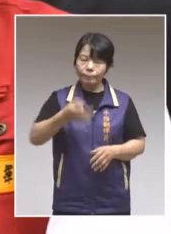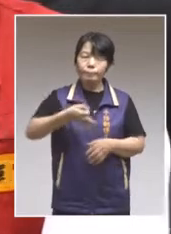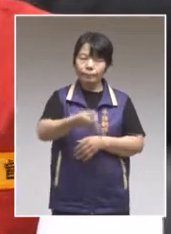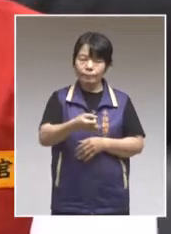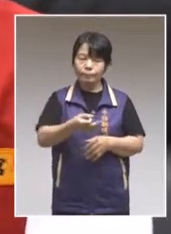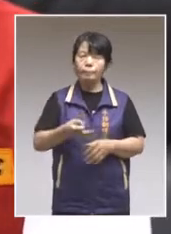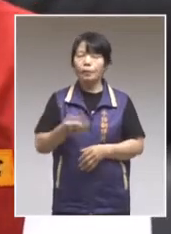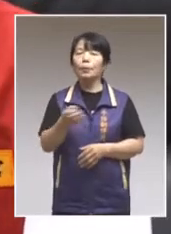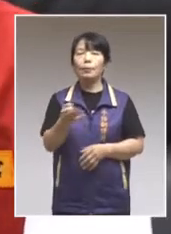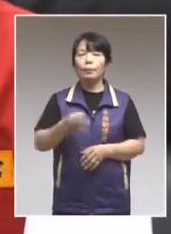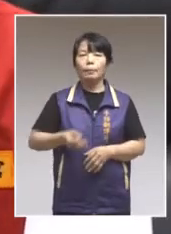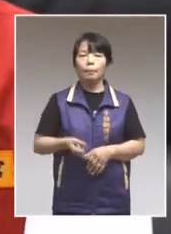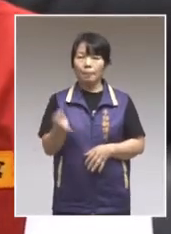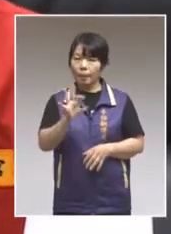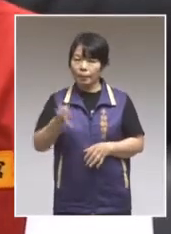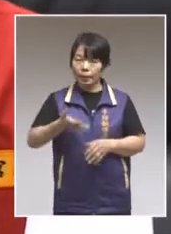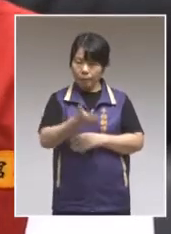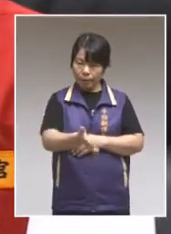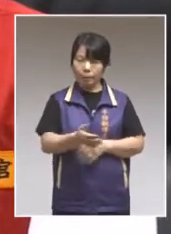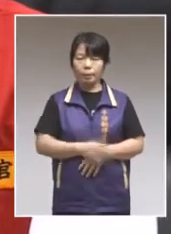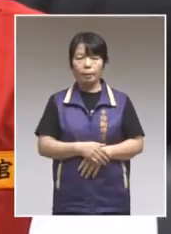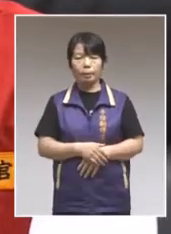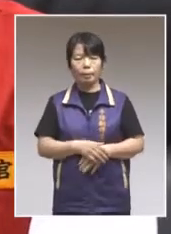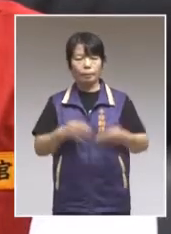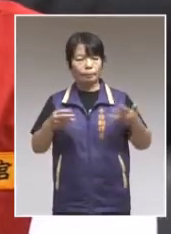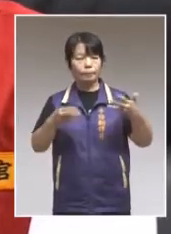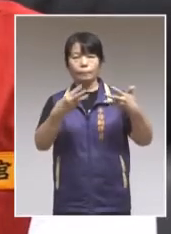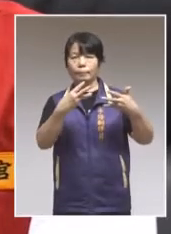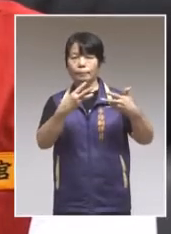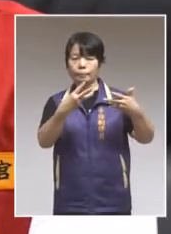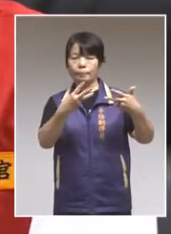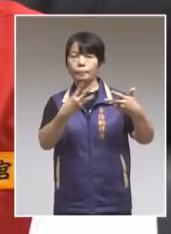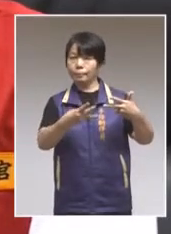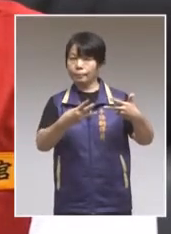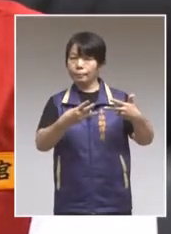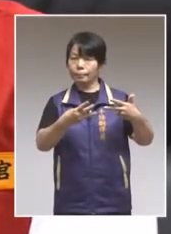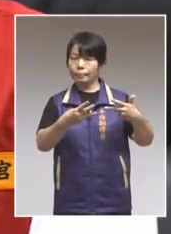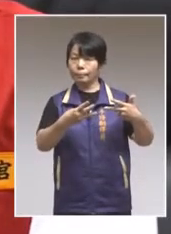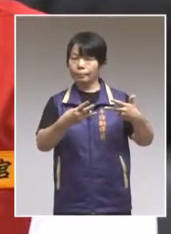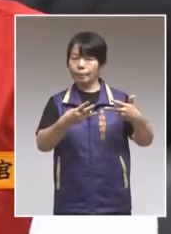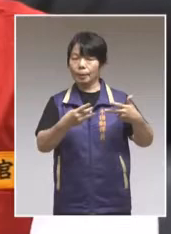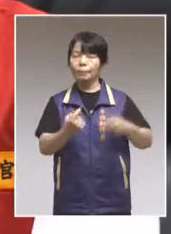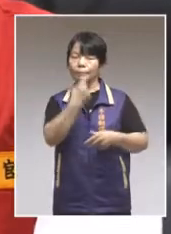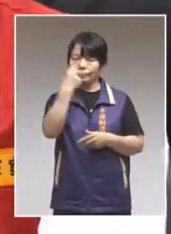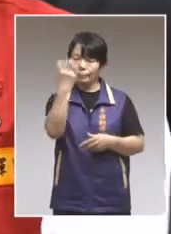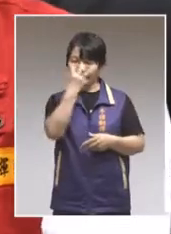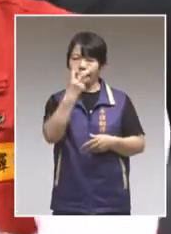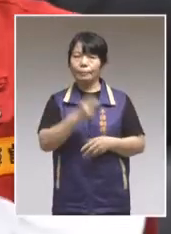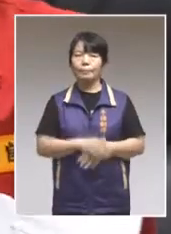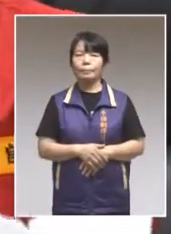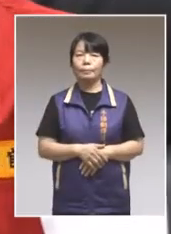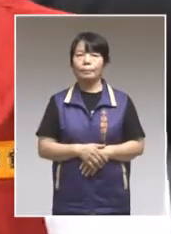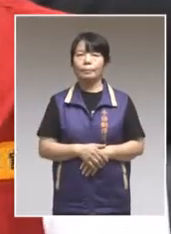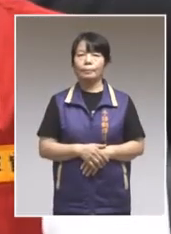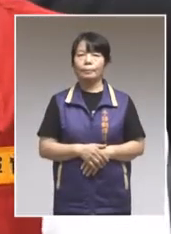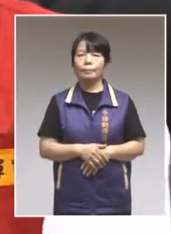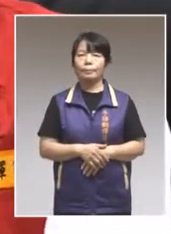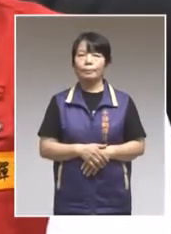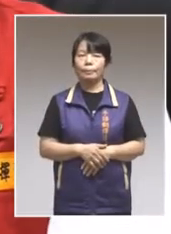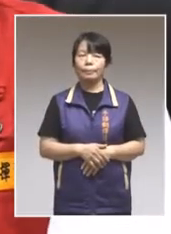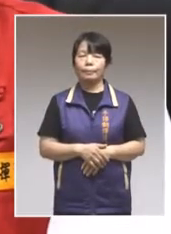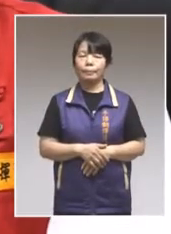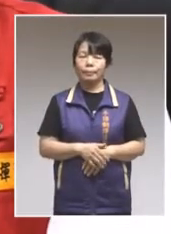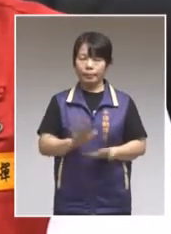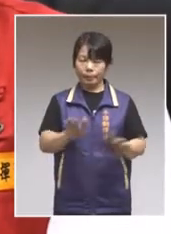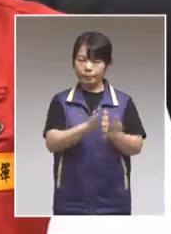概在每周三来进行这个快筛这个部分也要拜